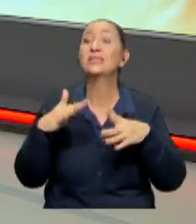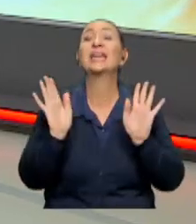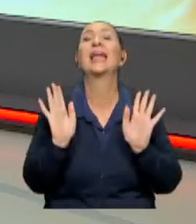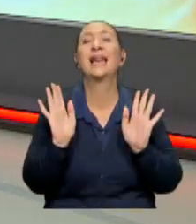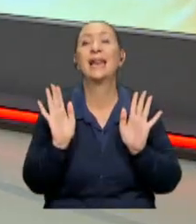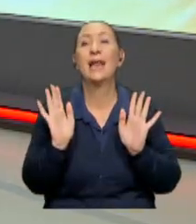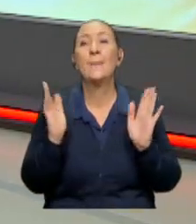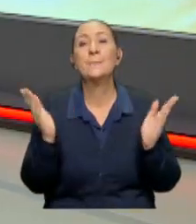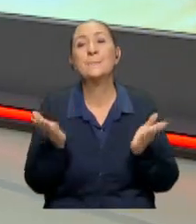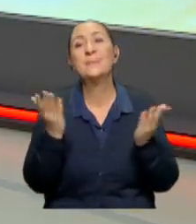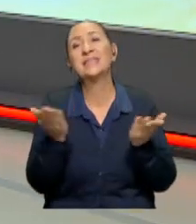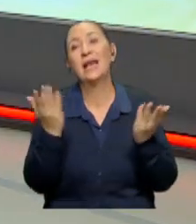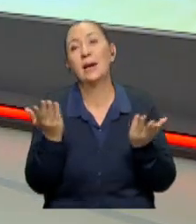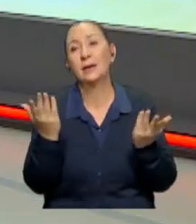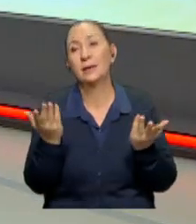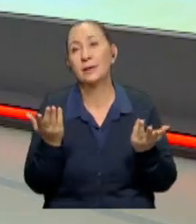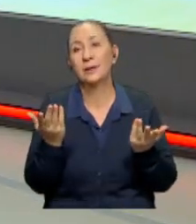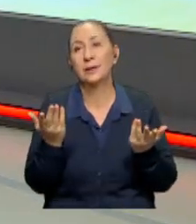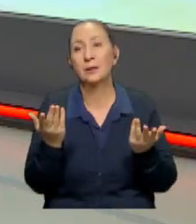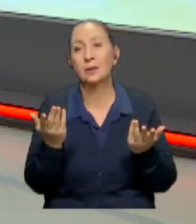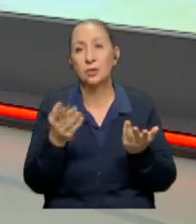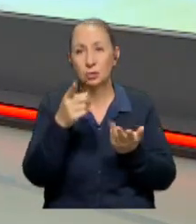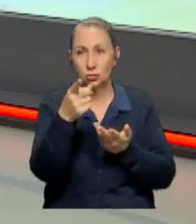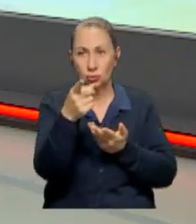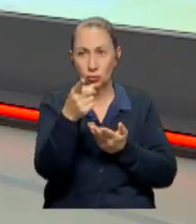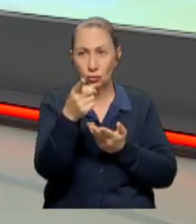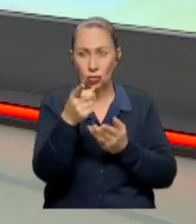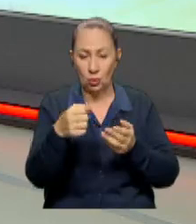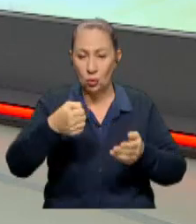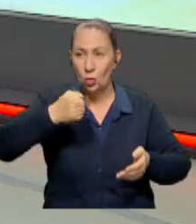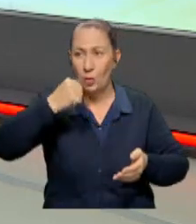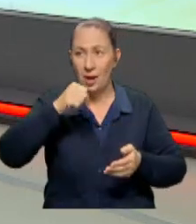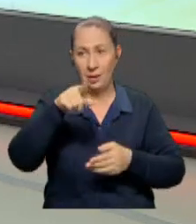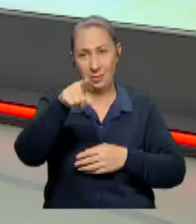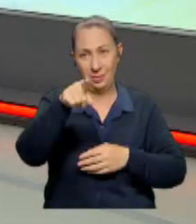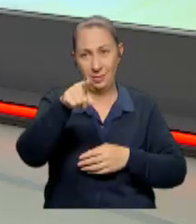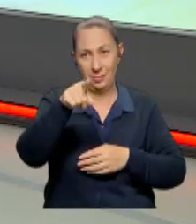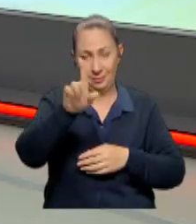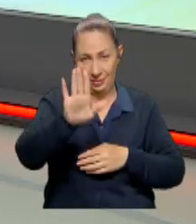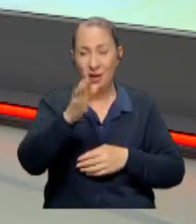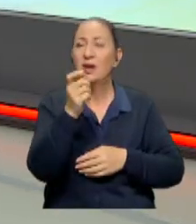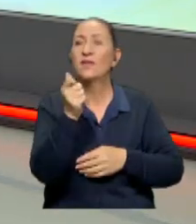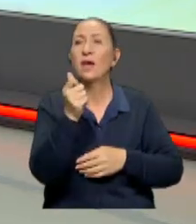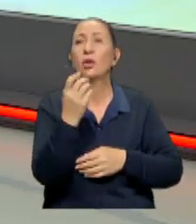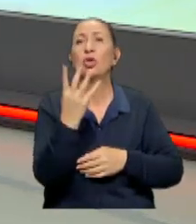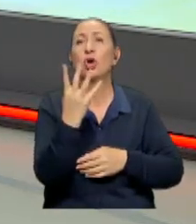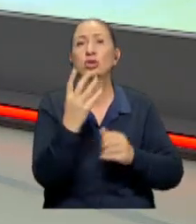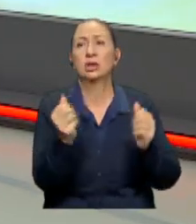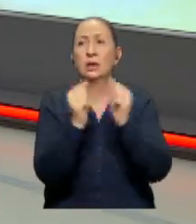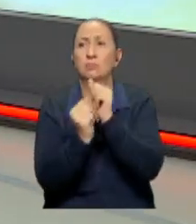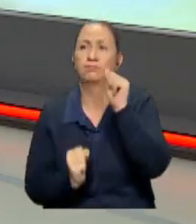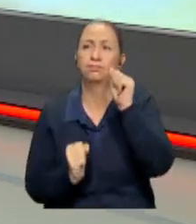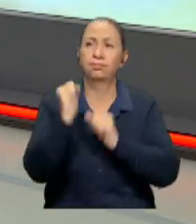Mesela şu kupanın, fiyatı 4 kat